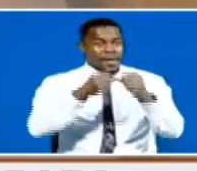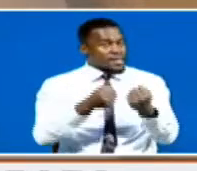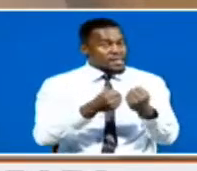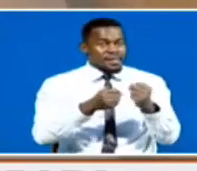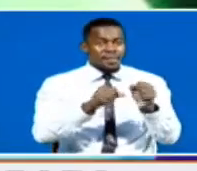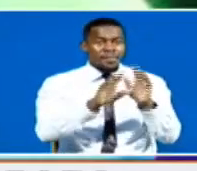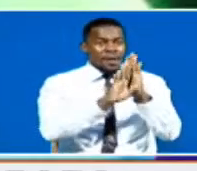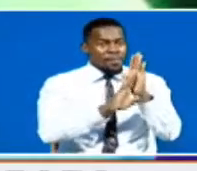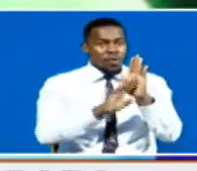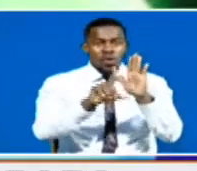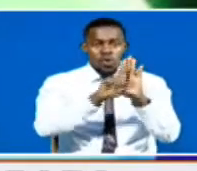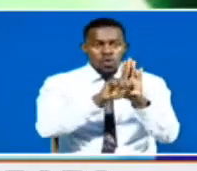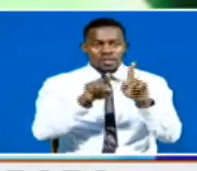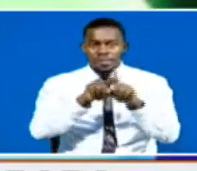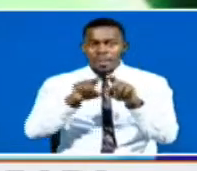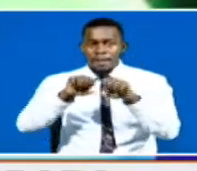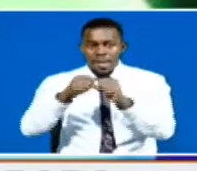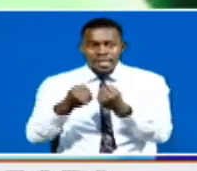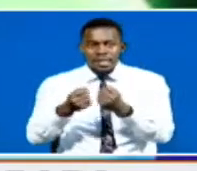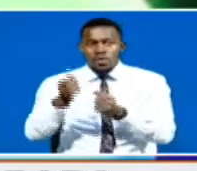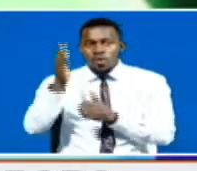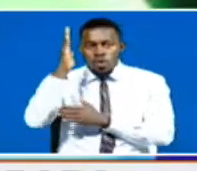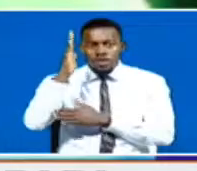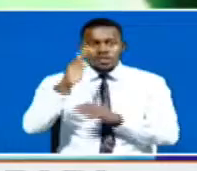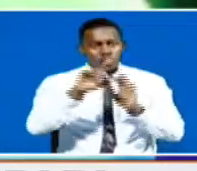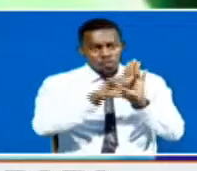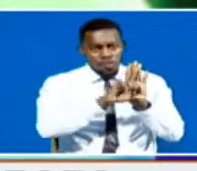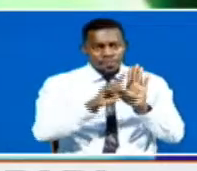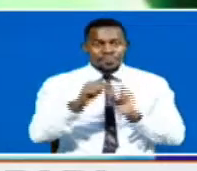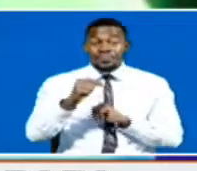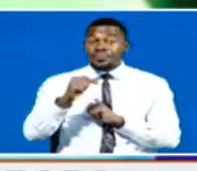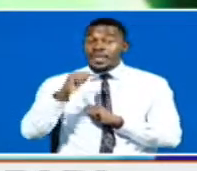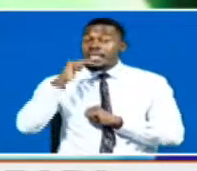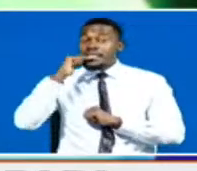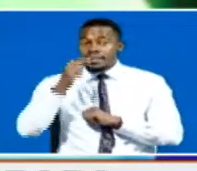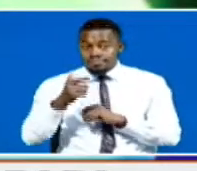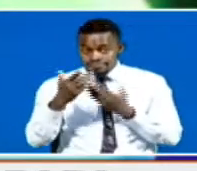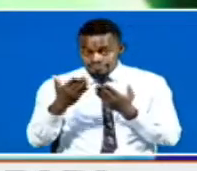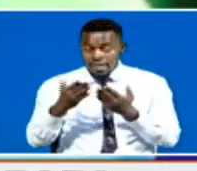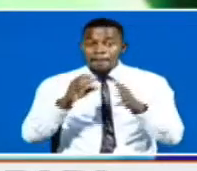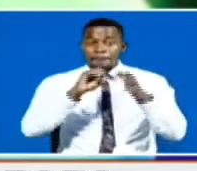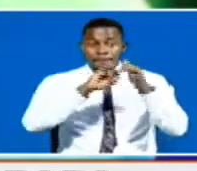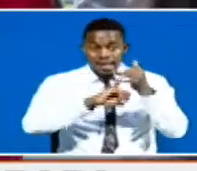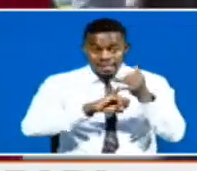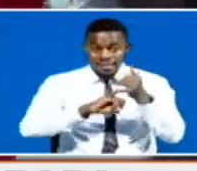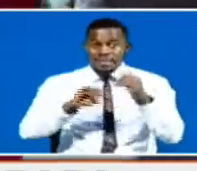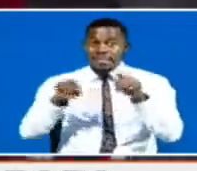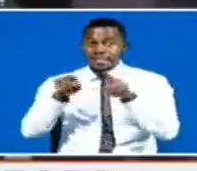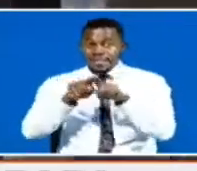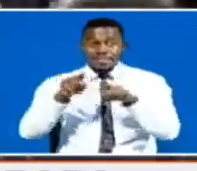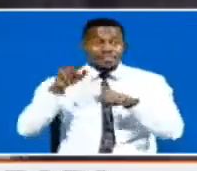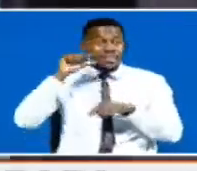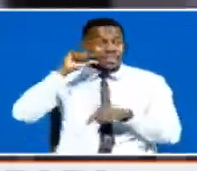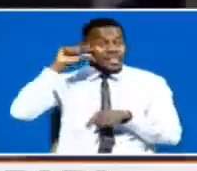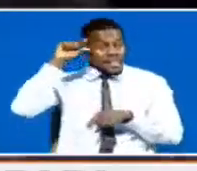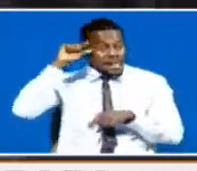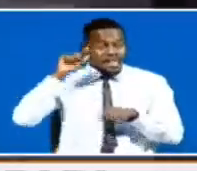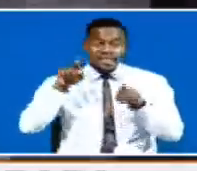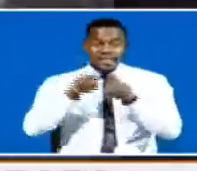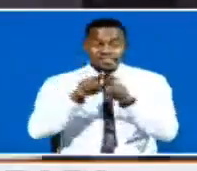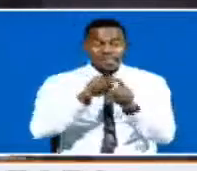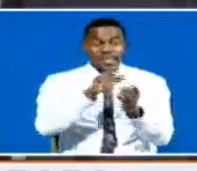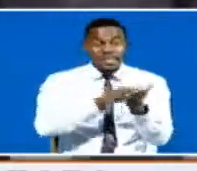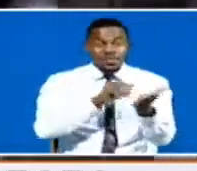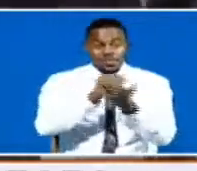haswa kanisani. Anaongezea kwa kusema kwamba mahusiano ya kimapenzi kati ya watu wa jinsia moja inakiuka mila na desturi